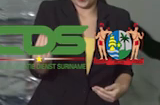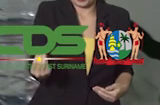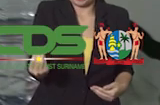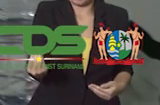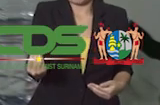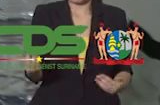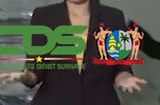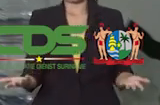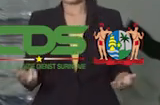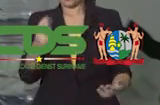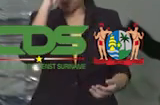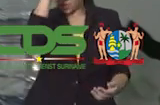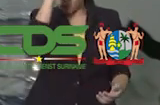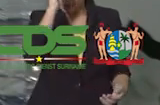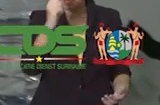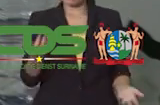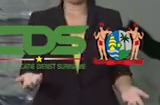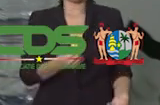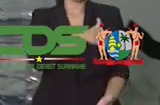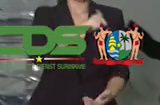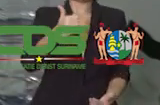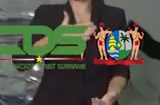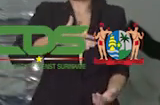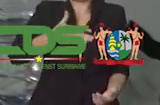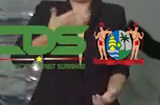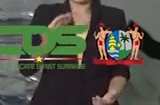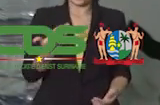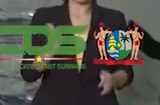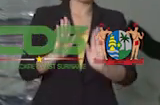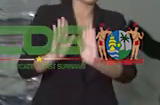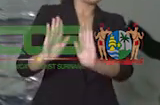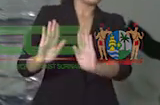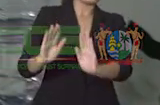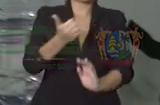weigeren als zij daar hun eigen gronden voor hebben. En daar komen we niet aan.